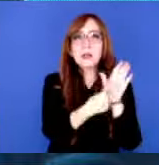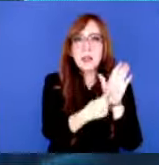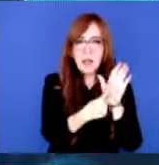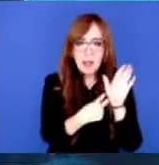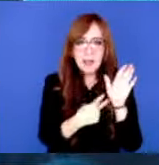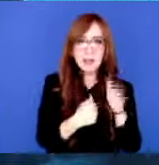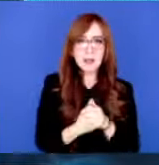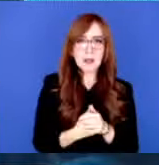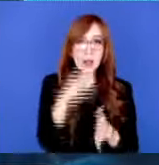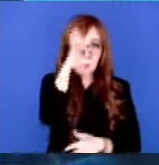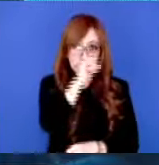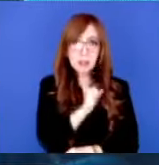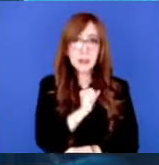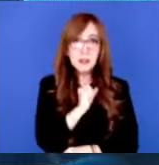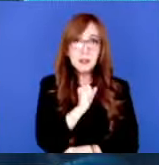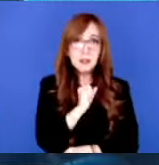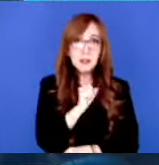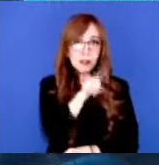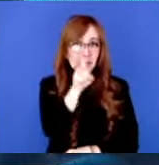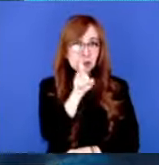Saudara mengerti atau tidak hilirisasi?